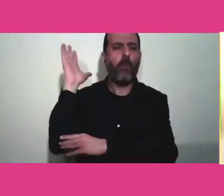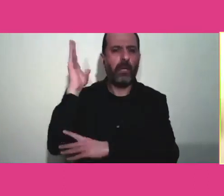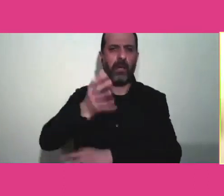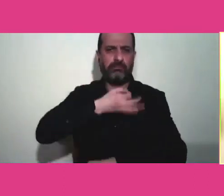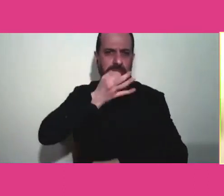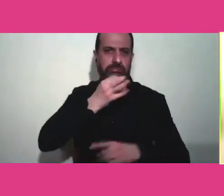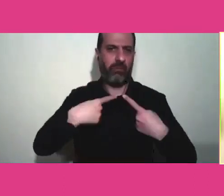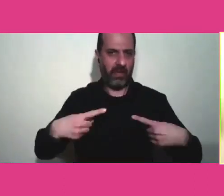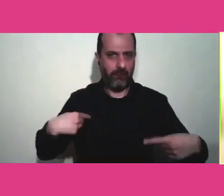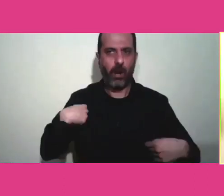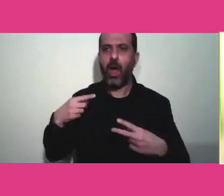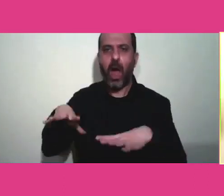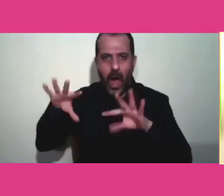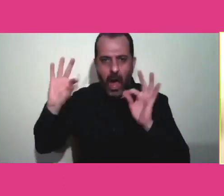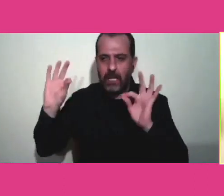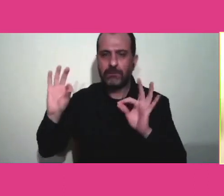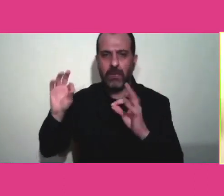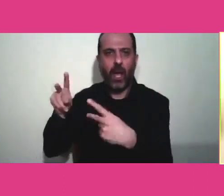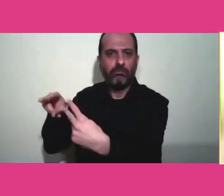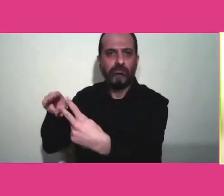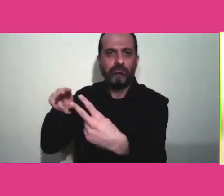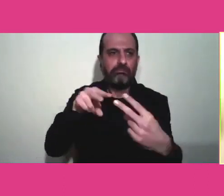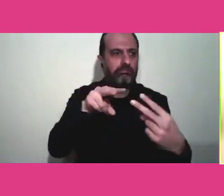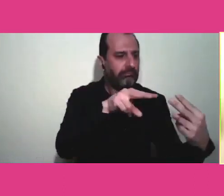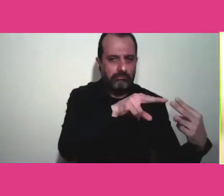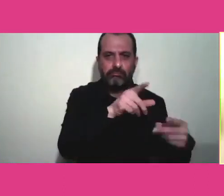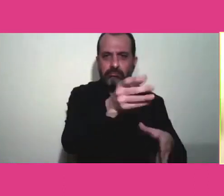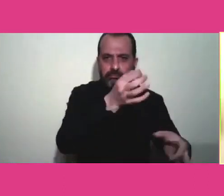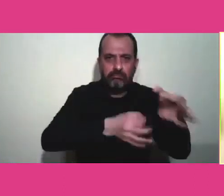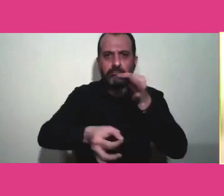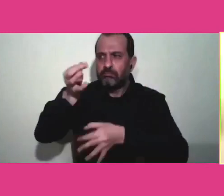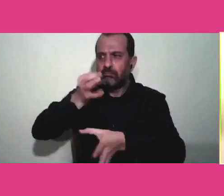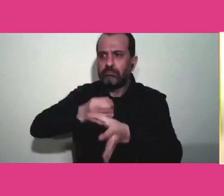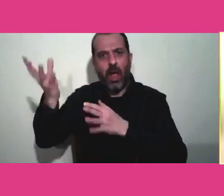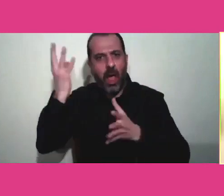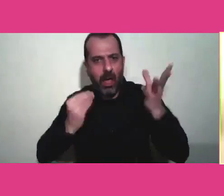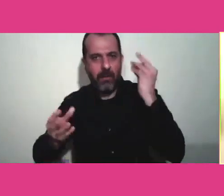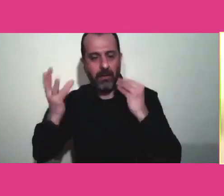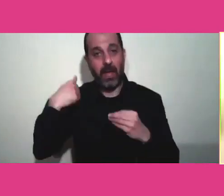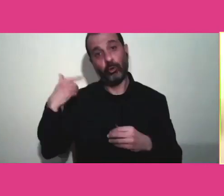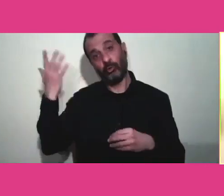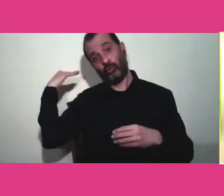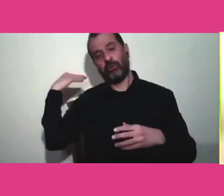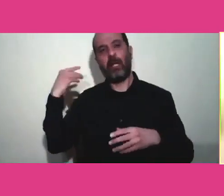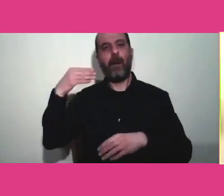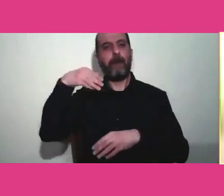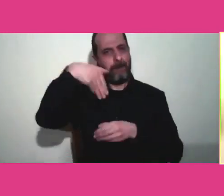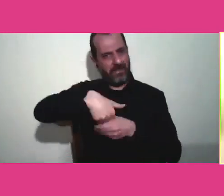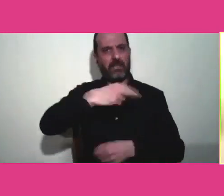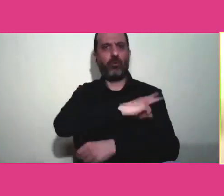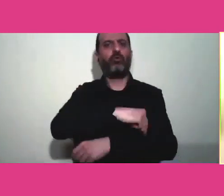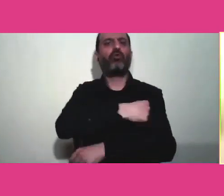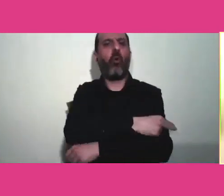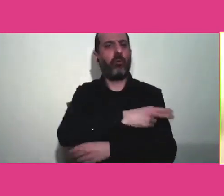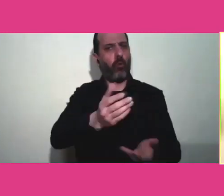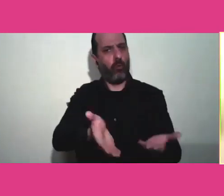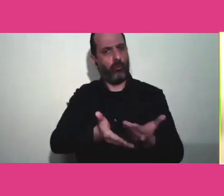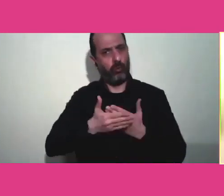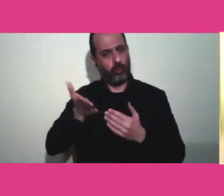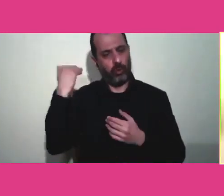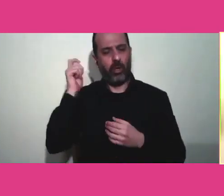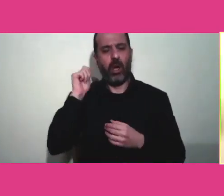που με έμαθε πράγματα. Είχα γνωρίσει και μέσα στο νοσοκομείο άτομα που με βοηθήσανε πολύ, όπως ο Αλέξανδρος ο